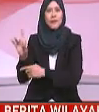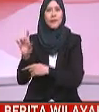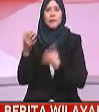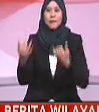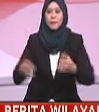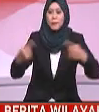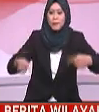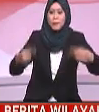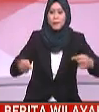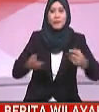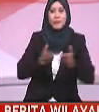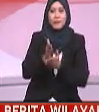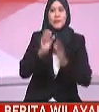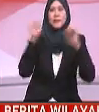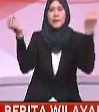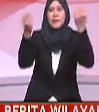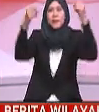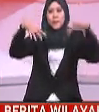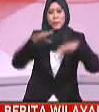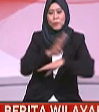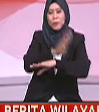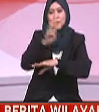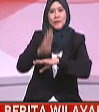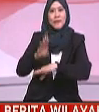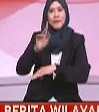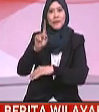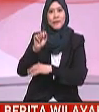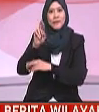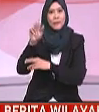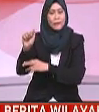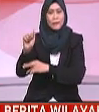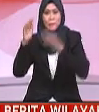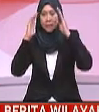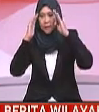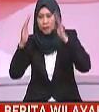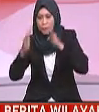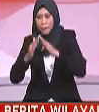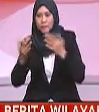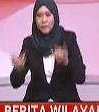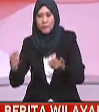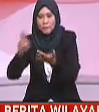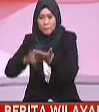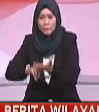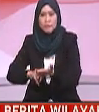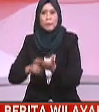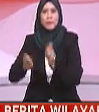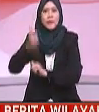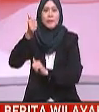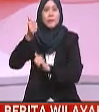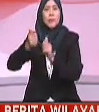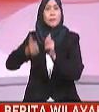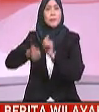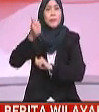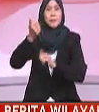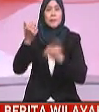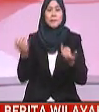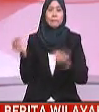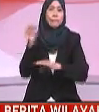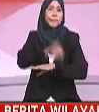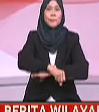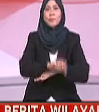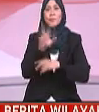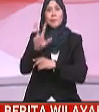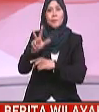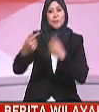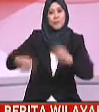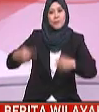yang berlangsung di Stadium Juara Bukit Kiara menyaksikan Pahang terdesak untuk mencatat kemenangan pertama setelah kecundang dalam tiga